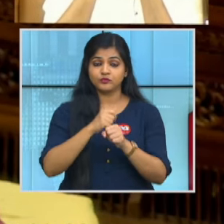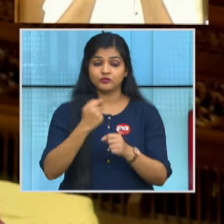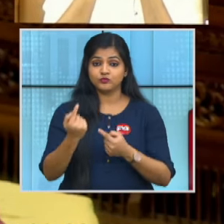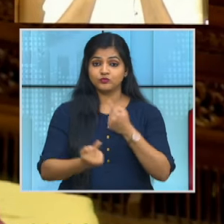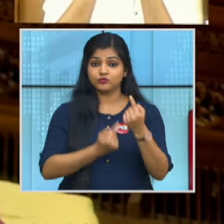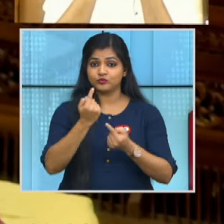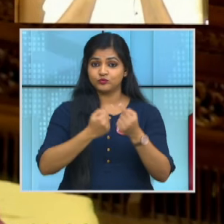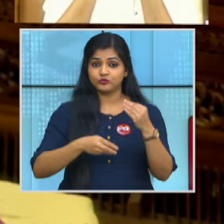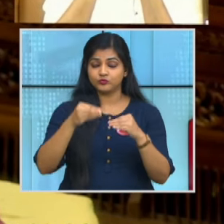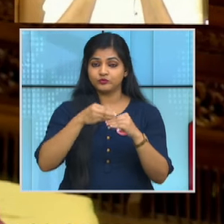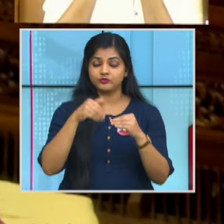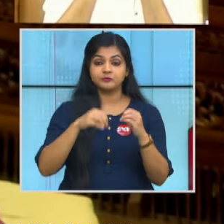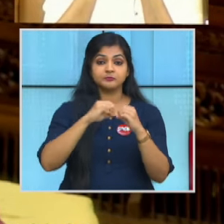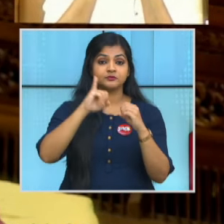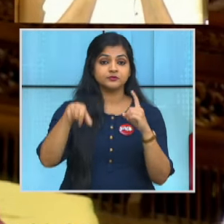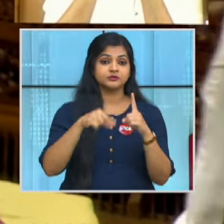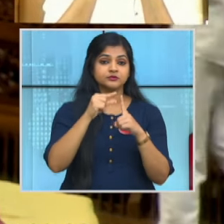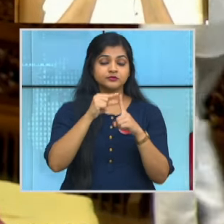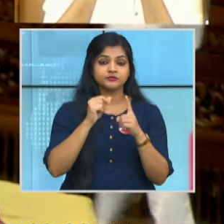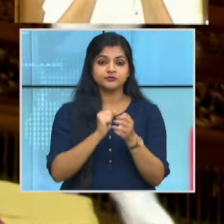പ്രകോപനമാണ് BJP